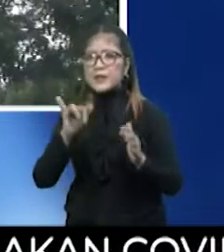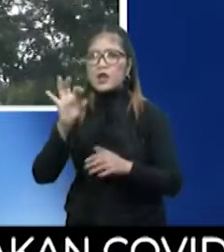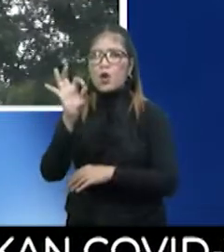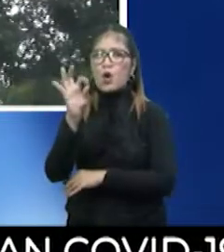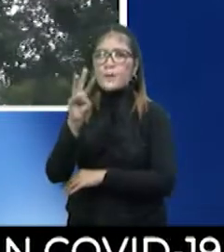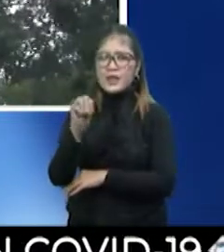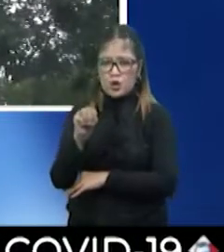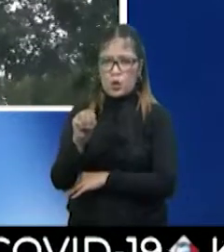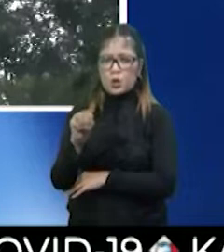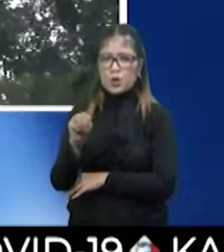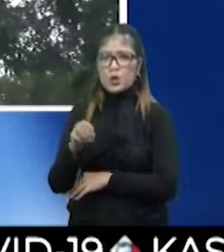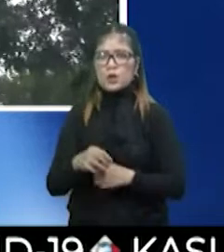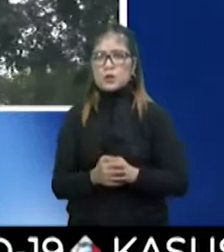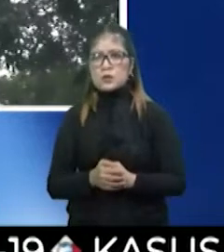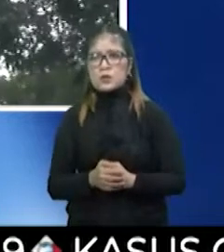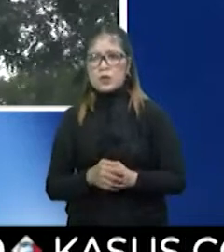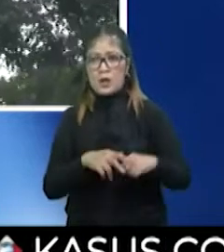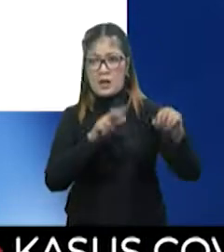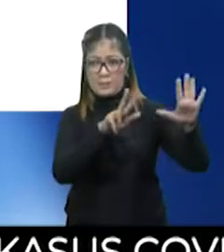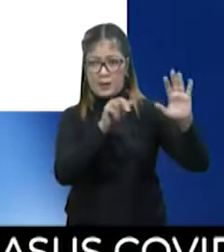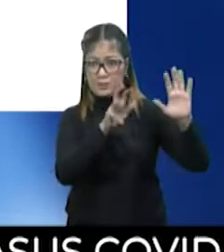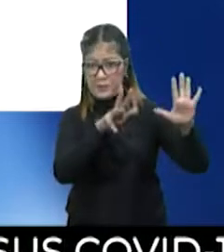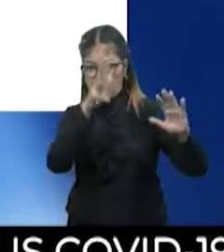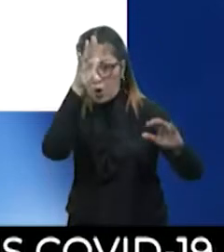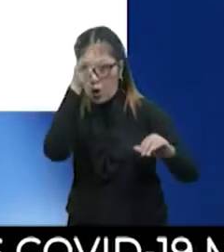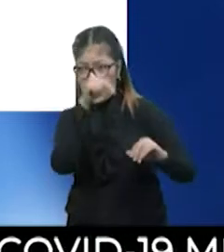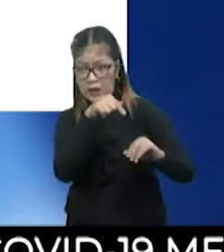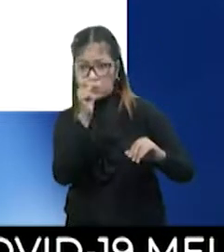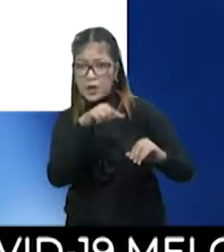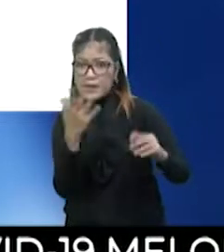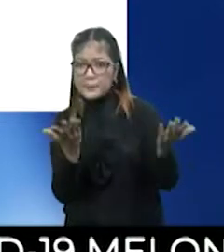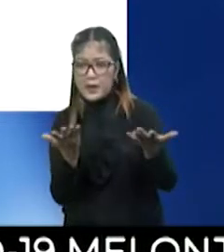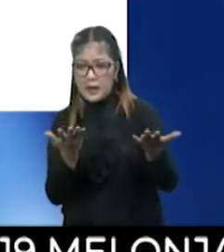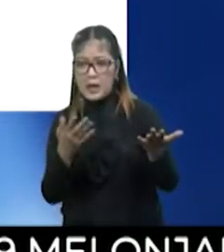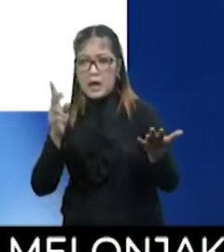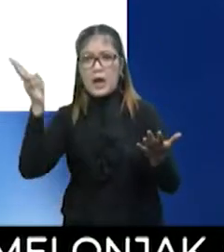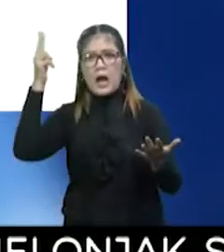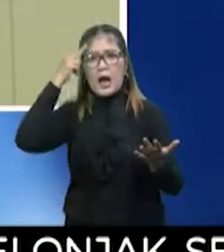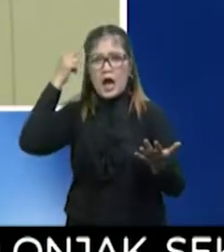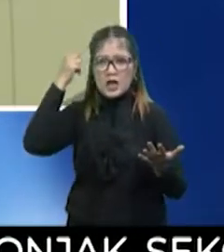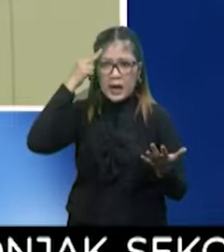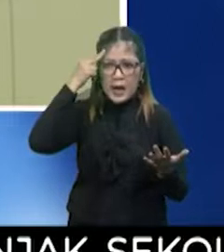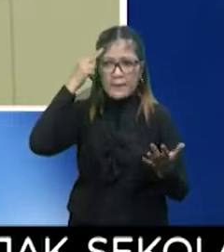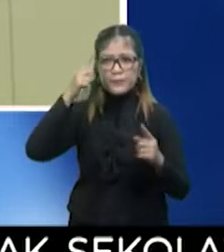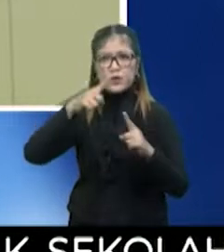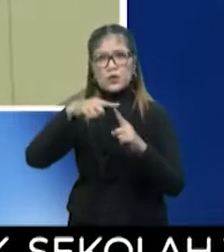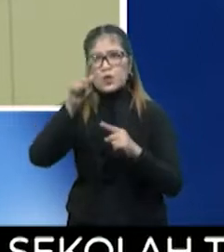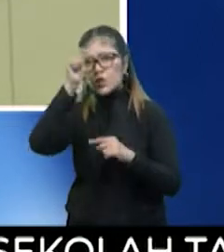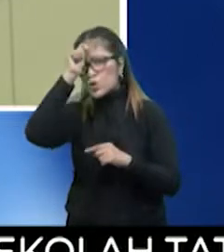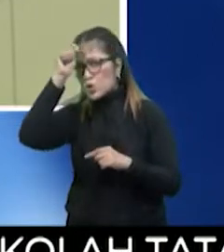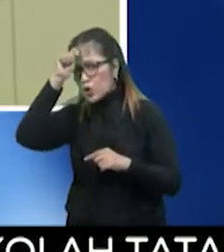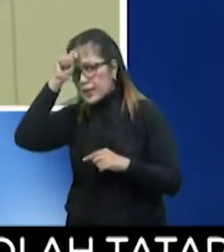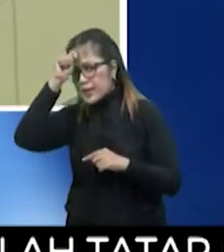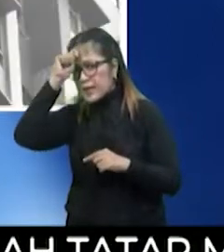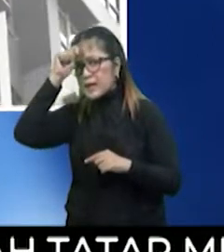didominasi oleh pelaku perjalanan dari luar negeri yang berasal dari Arab, Turki, Malaysia, dan juga Amerika Serikat. Kalau kita